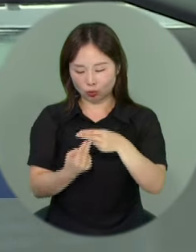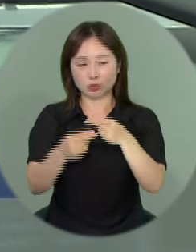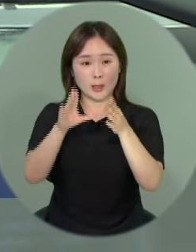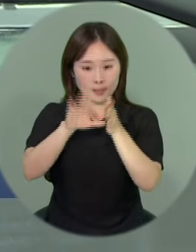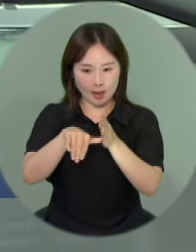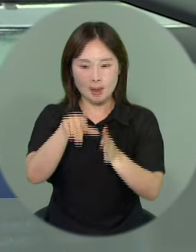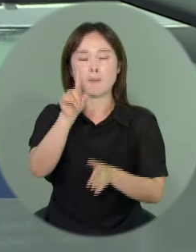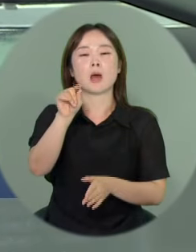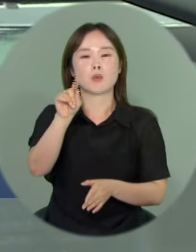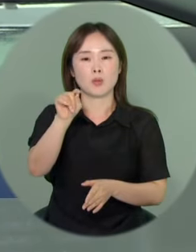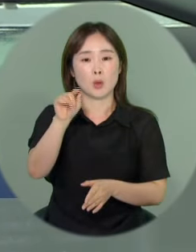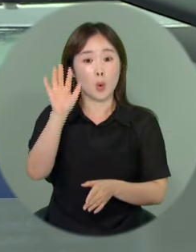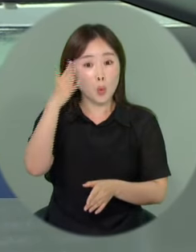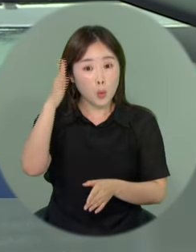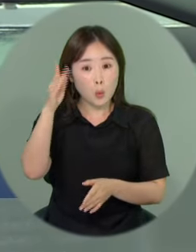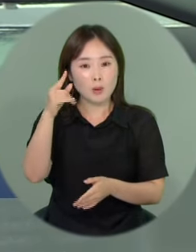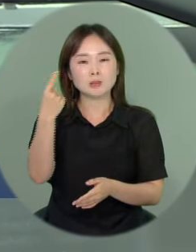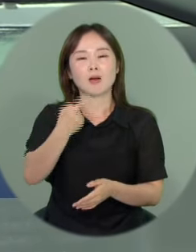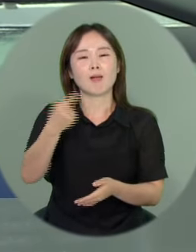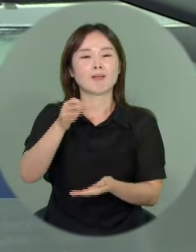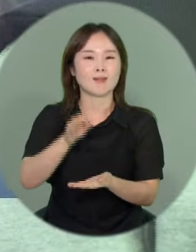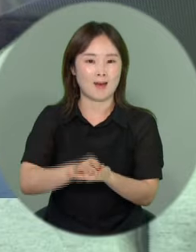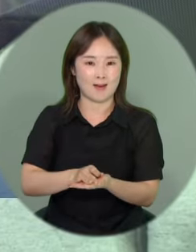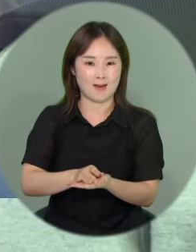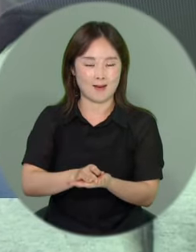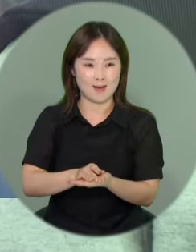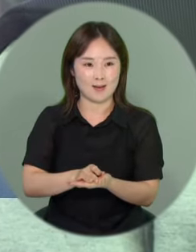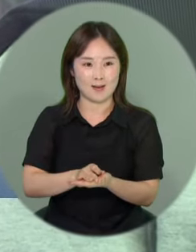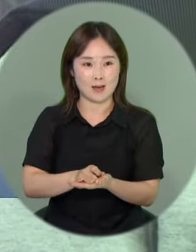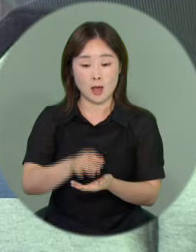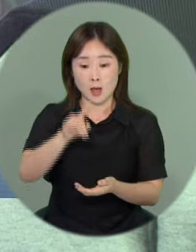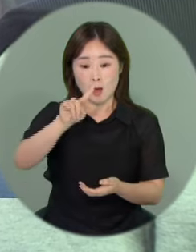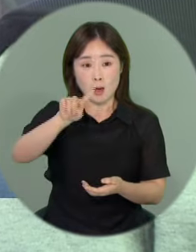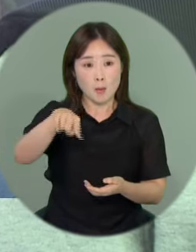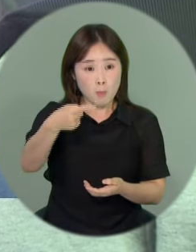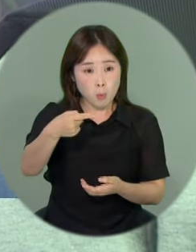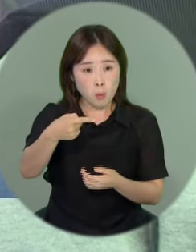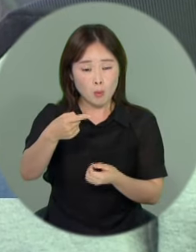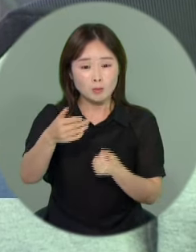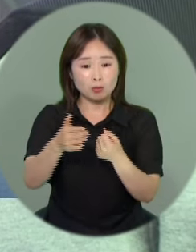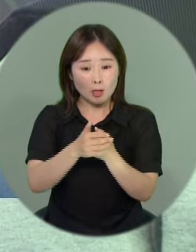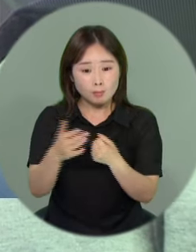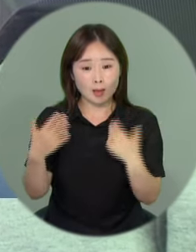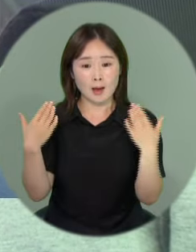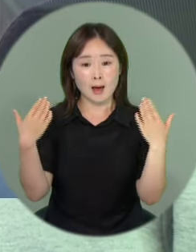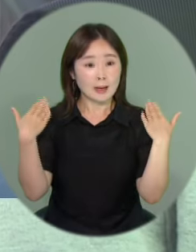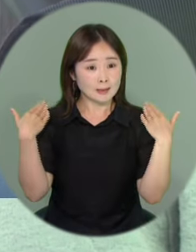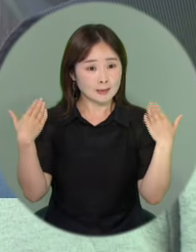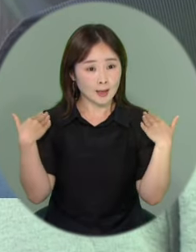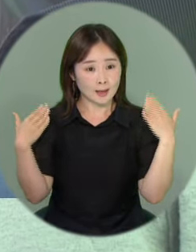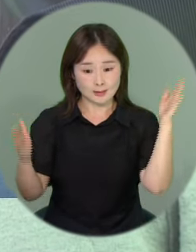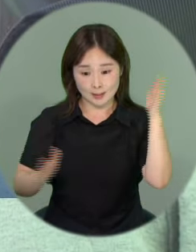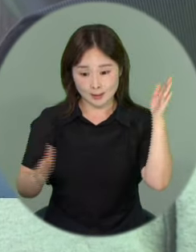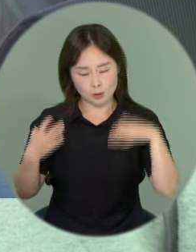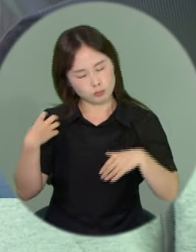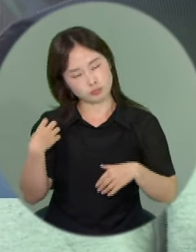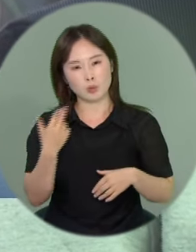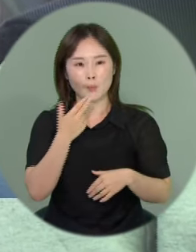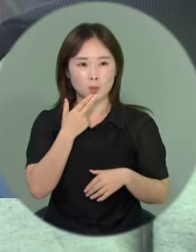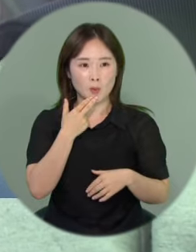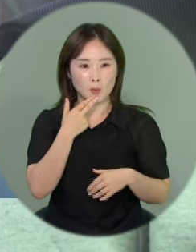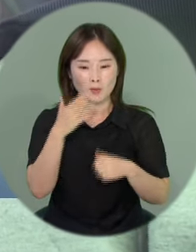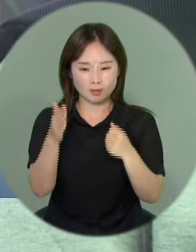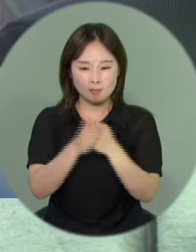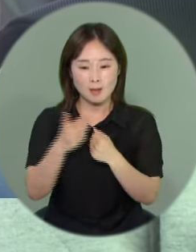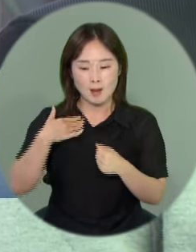전했었는데 요즘에는 1,000원씩 충전하기도 해요 원이기 때문에 학생들 부담도 없고 어 걸어다니는